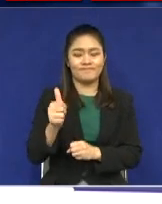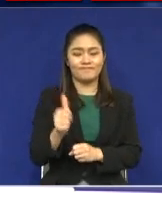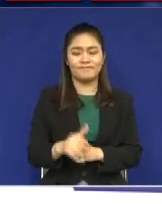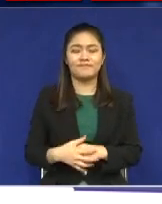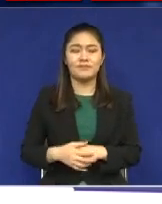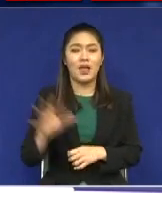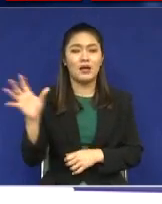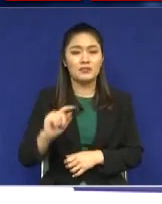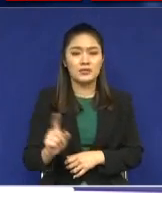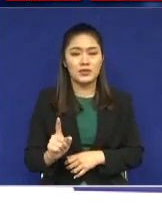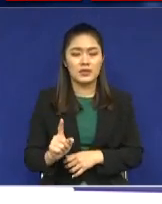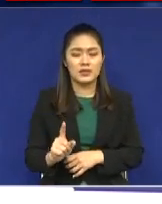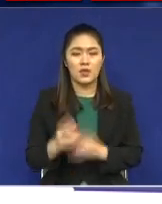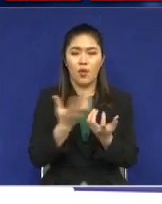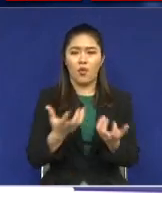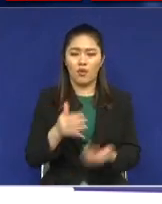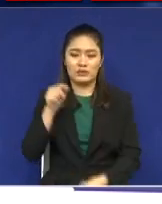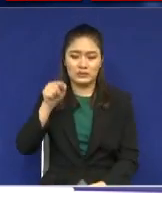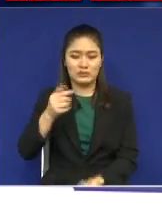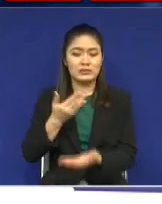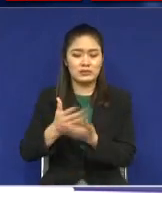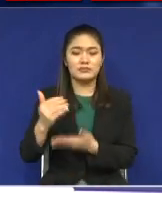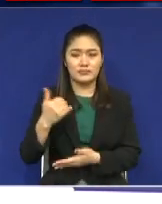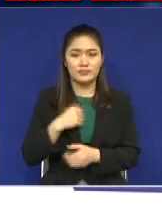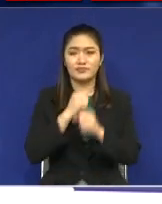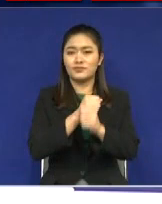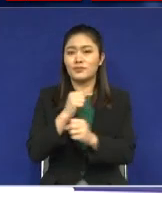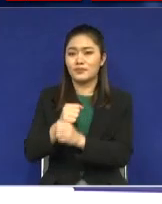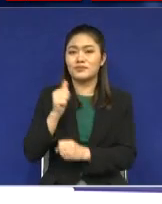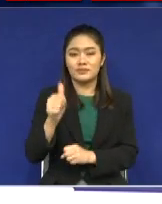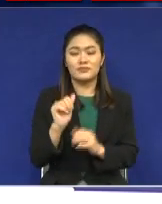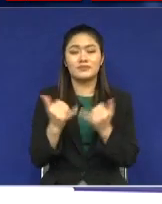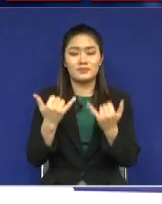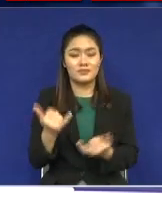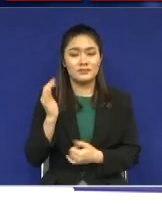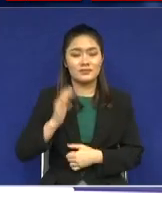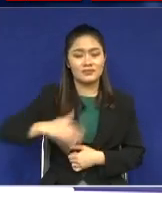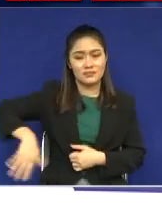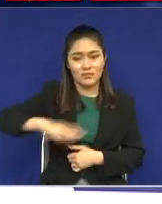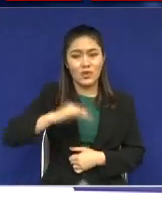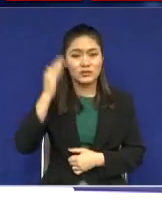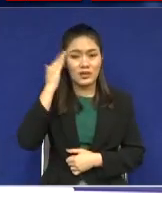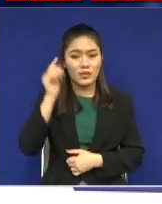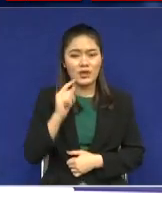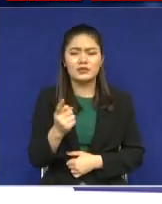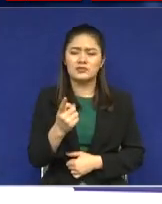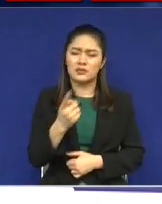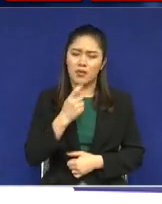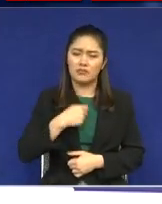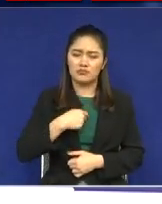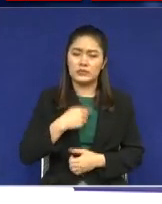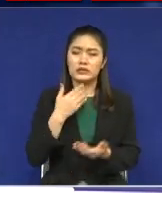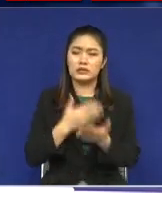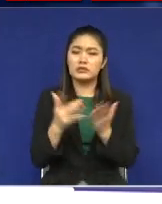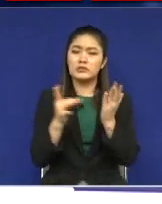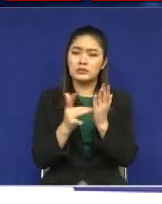าจากของที่เราสั่งซื้อออนไลน์ได้แล้วนะครับแต่ว่าอย่างที่นำเรียนนะครับว่าถ้าถามว่าของที่ซื้อออน